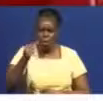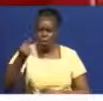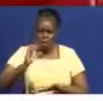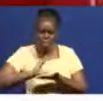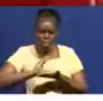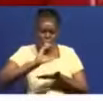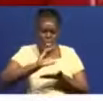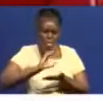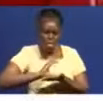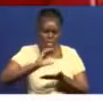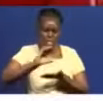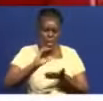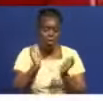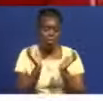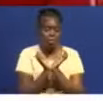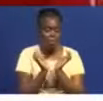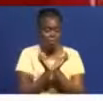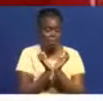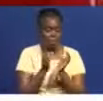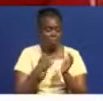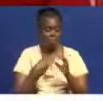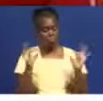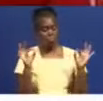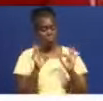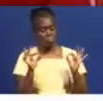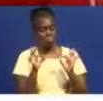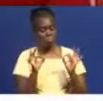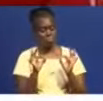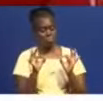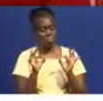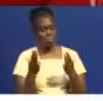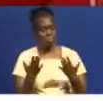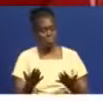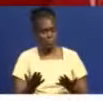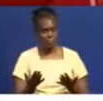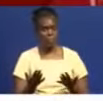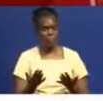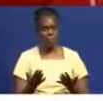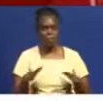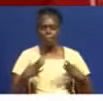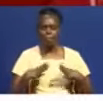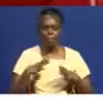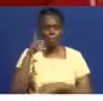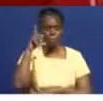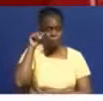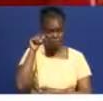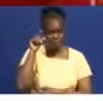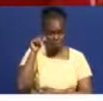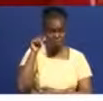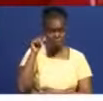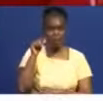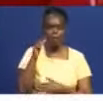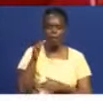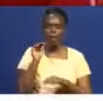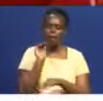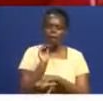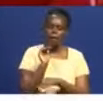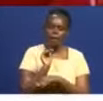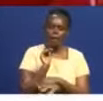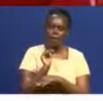yalitengwa, mimi nashangaa watu wakisema sijui rais ni wakutenga, ni wakutenga. Watu wa Mombasa, na